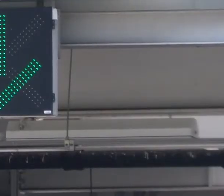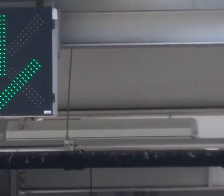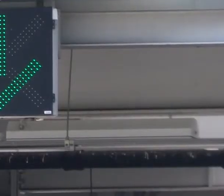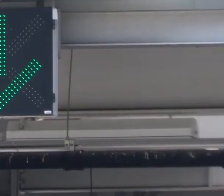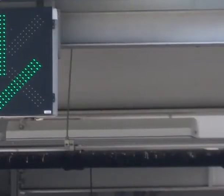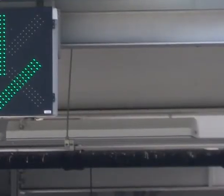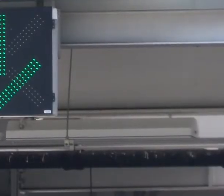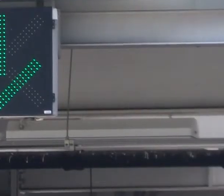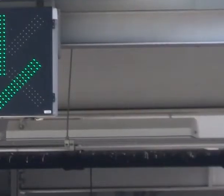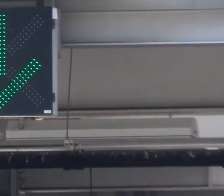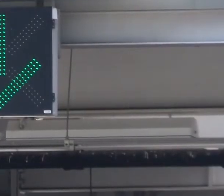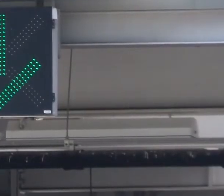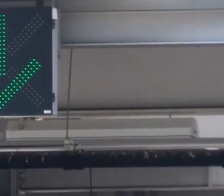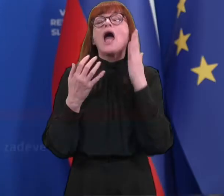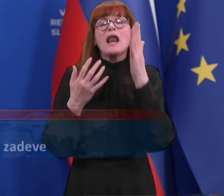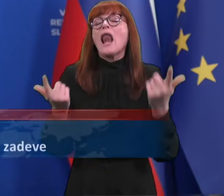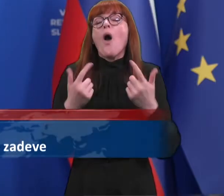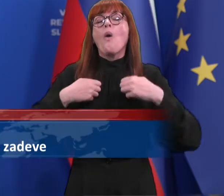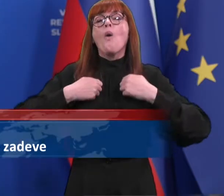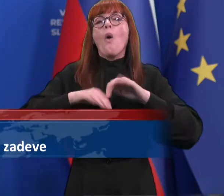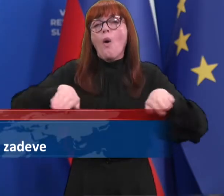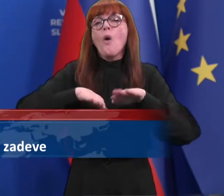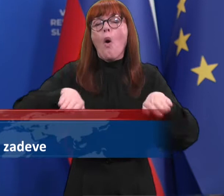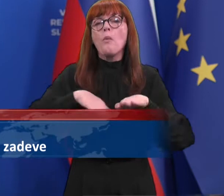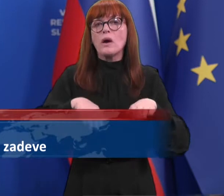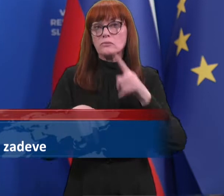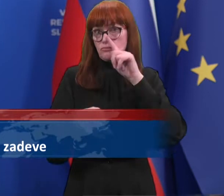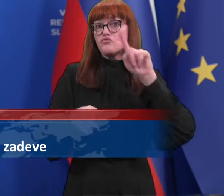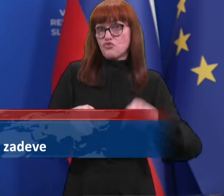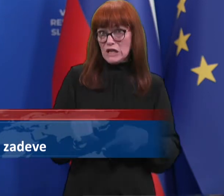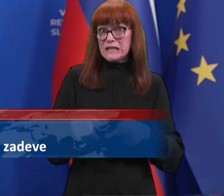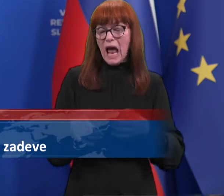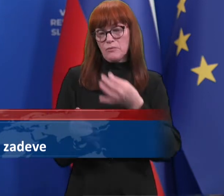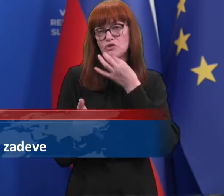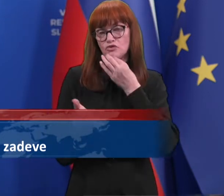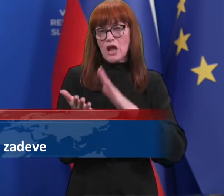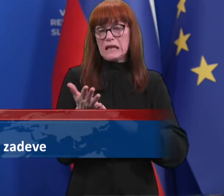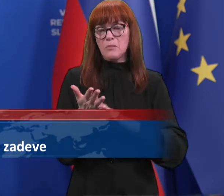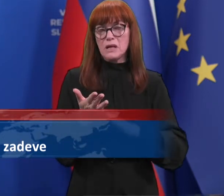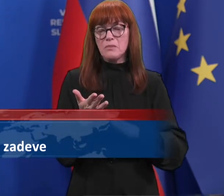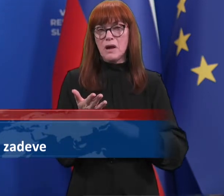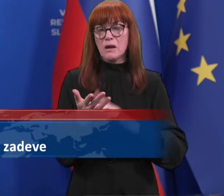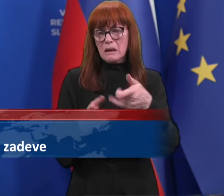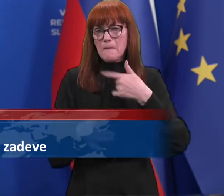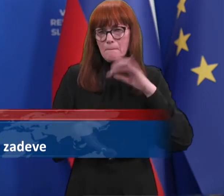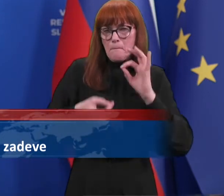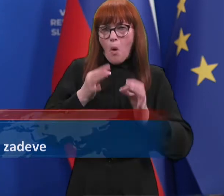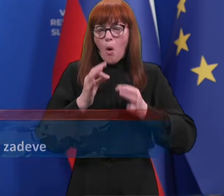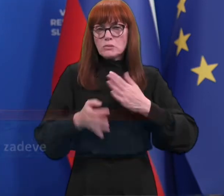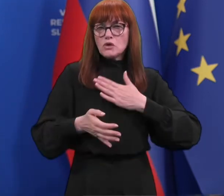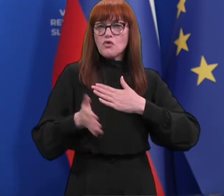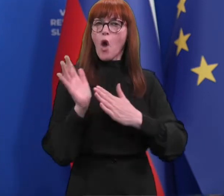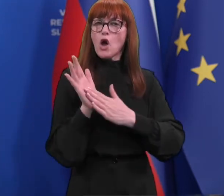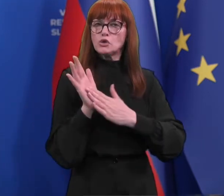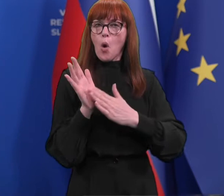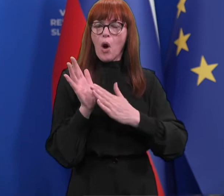se lahko med seboj zelo razlikujejo. Še slabše pa je, če skušamo svoja